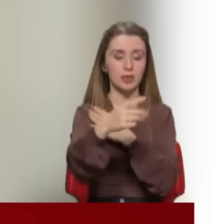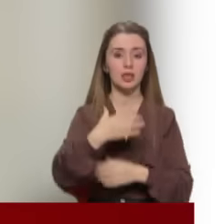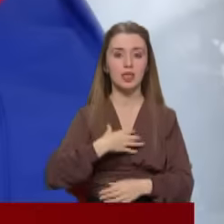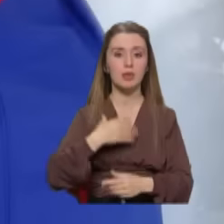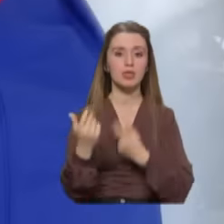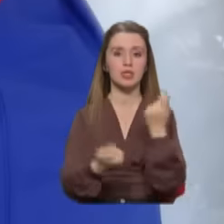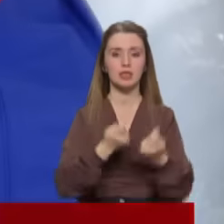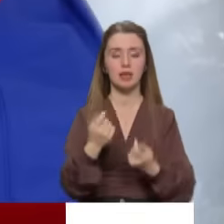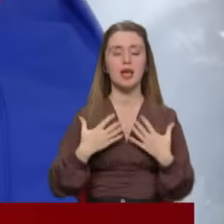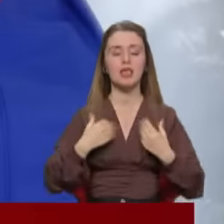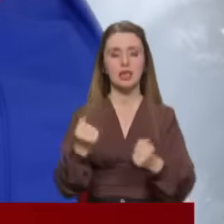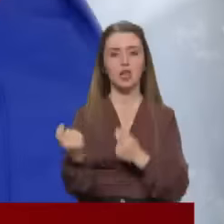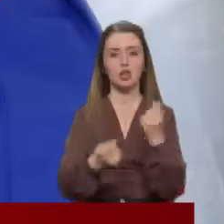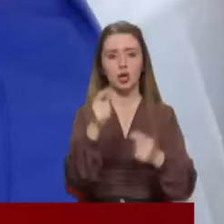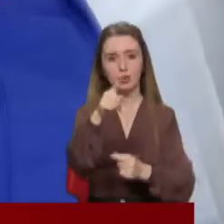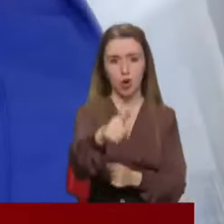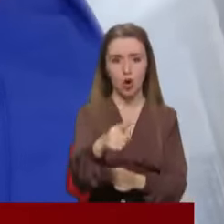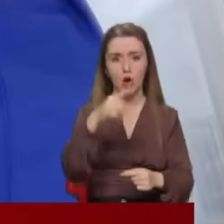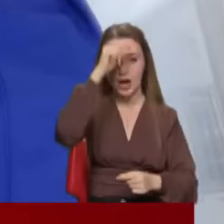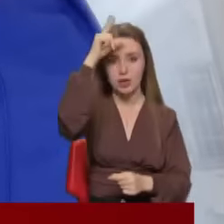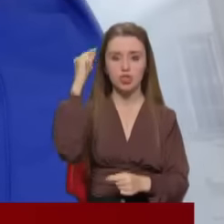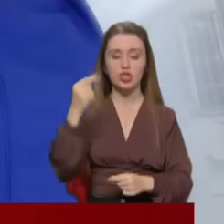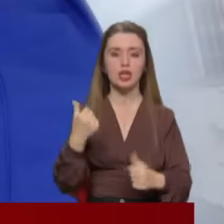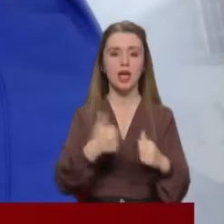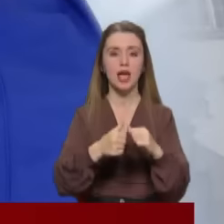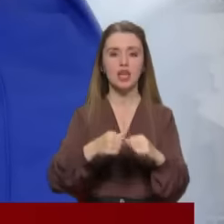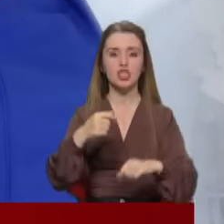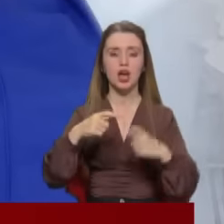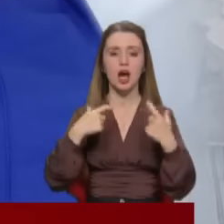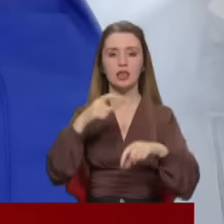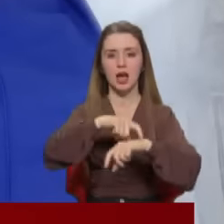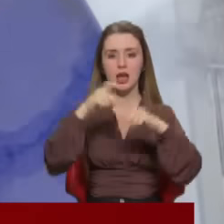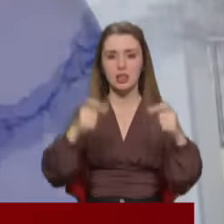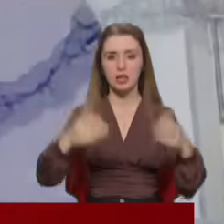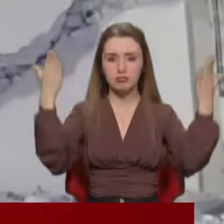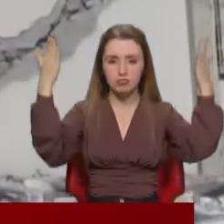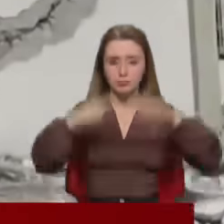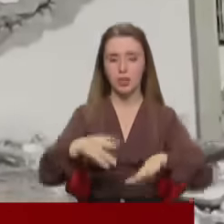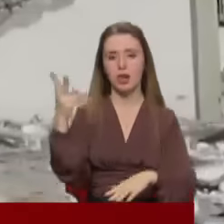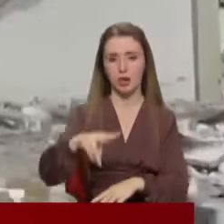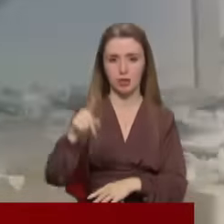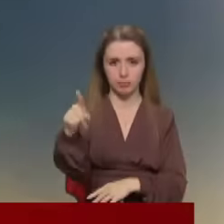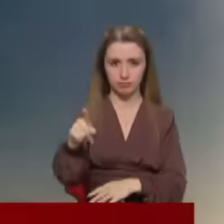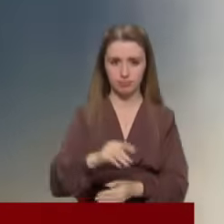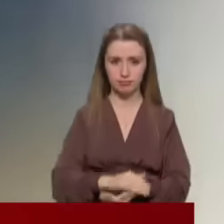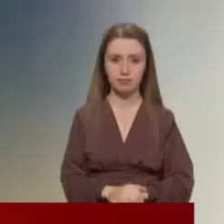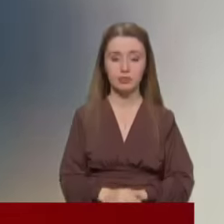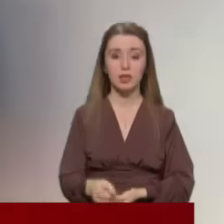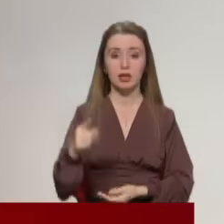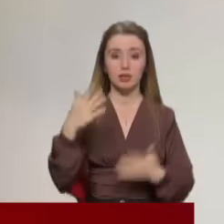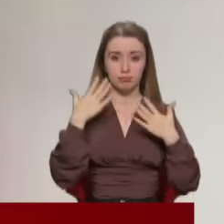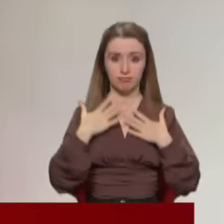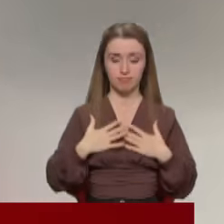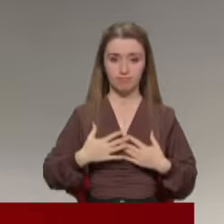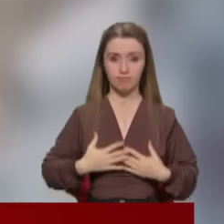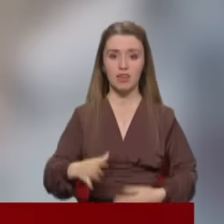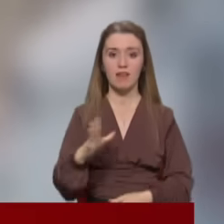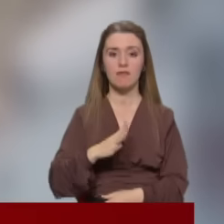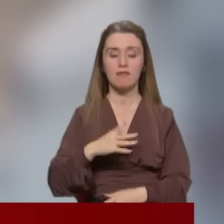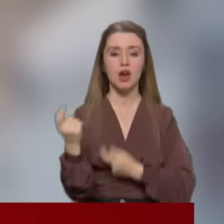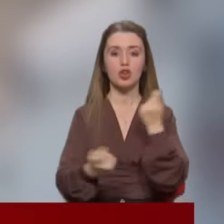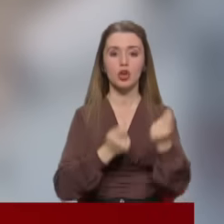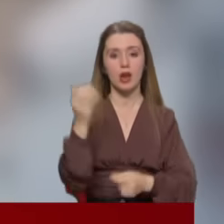sağlık görevlisi olan Abdullah Gül'ün hemşire eşi de Hatay Eğitim Araştırma Hastanesi'nin enkazında hayatını kaybetti. Üzerinde üniformasıyla